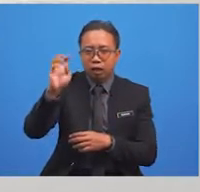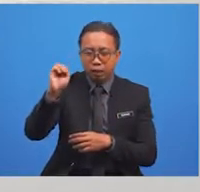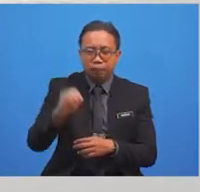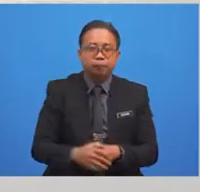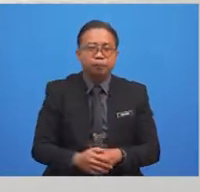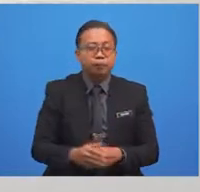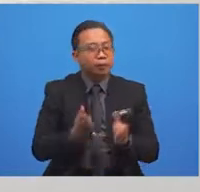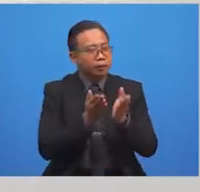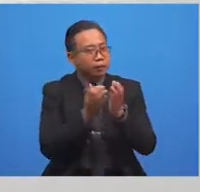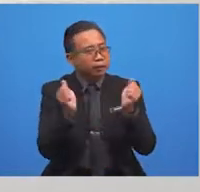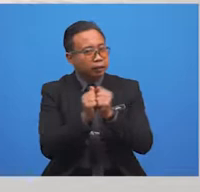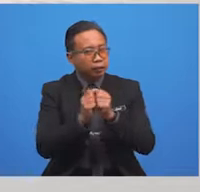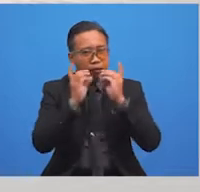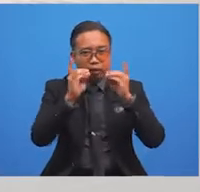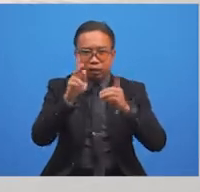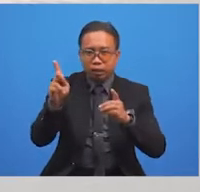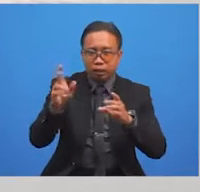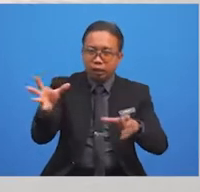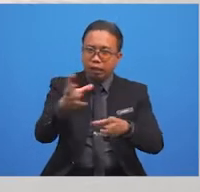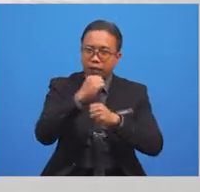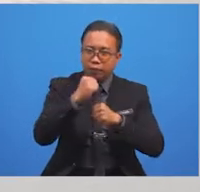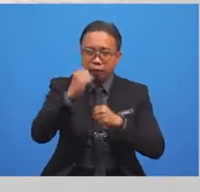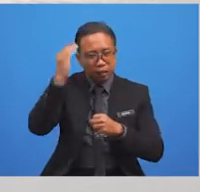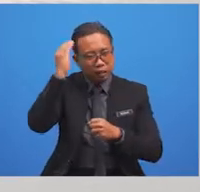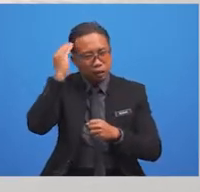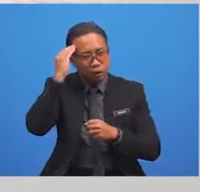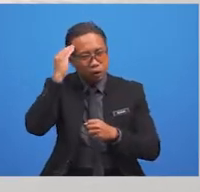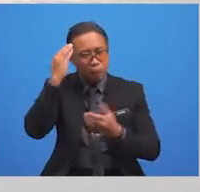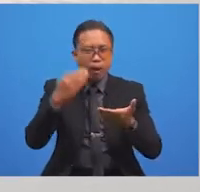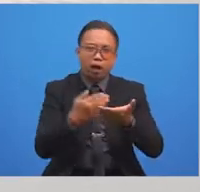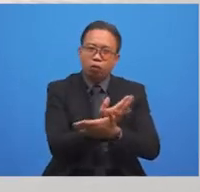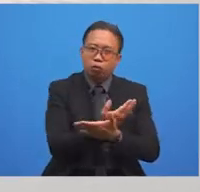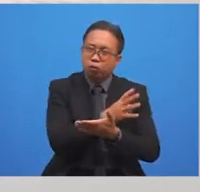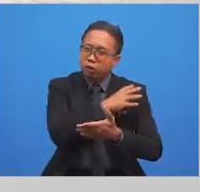Melalui pendidikan, juga kita dapat pengetahuan baharu